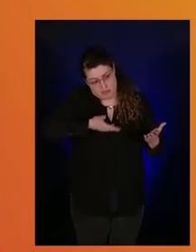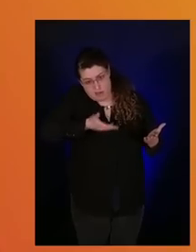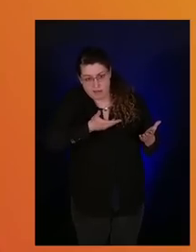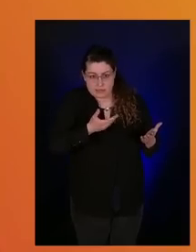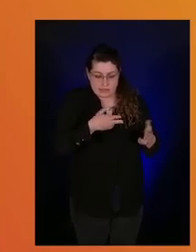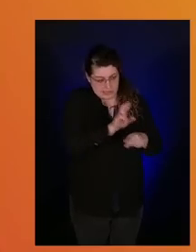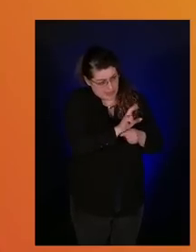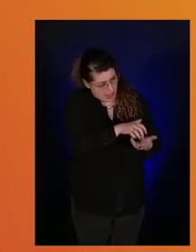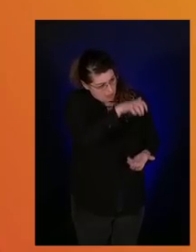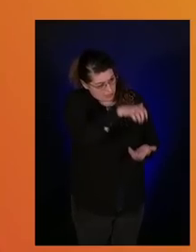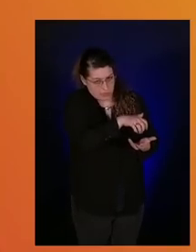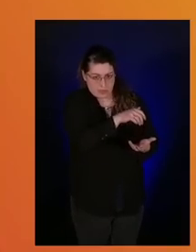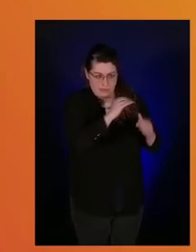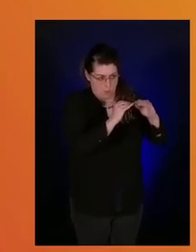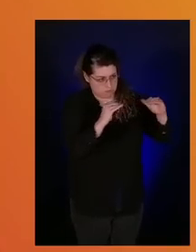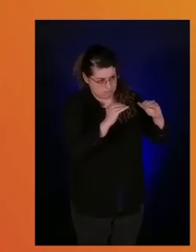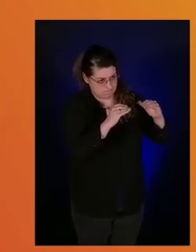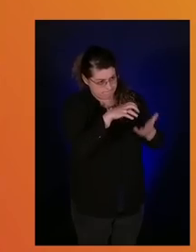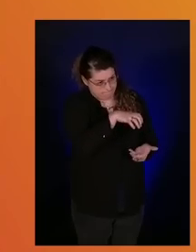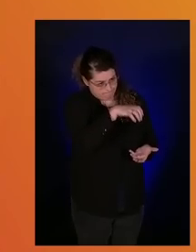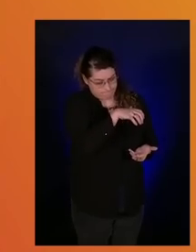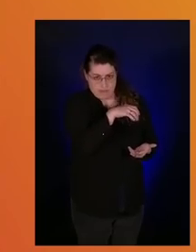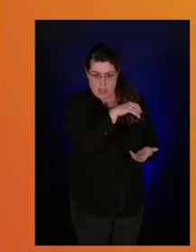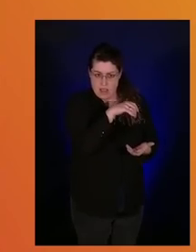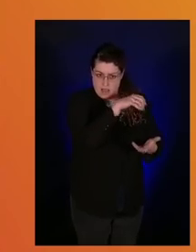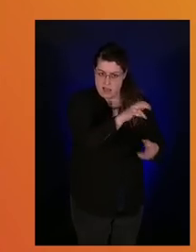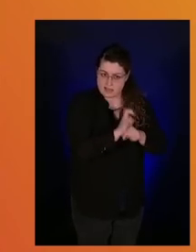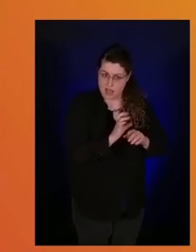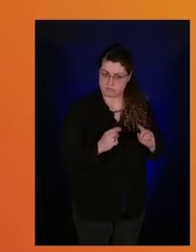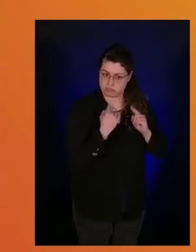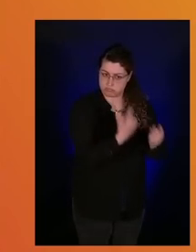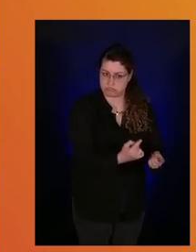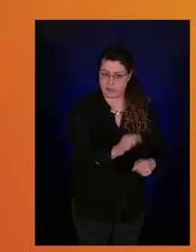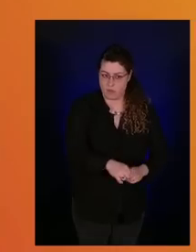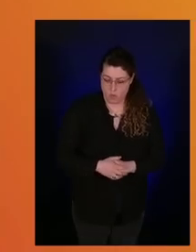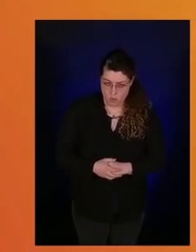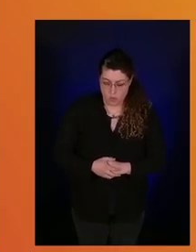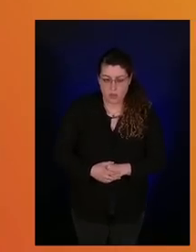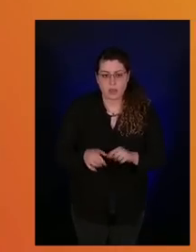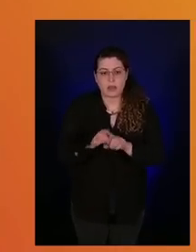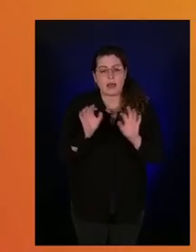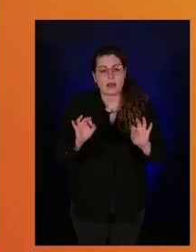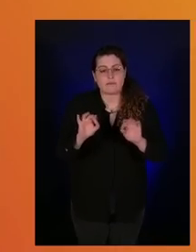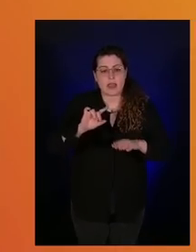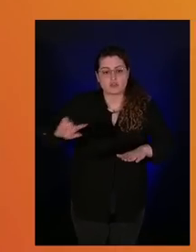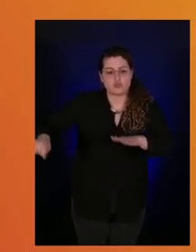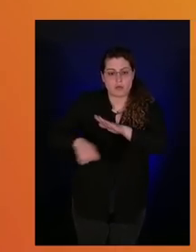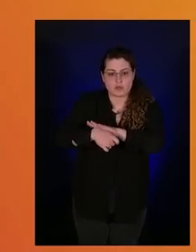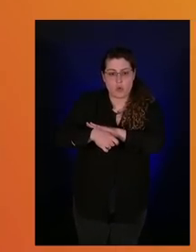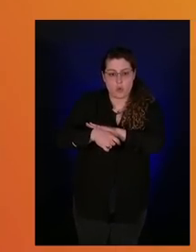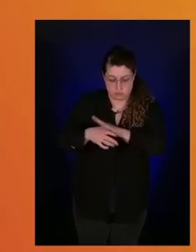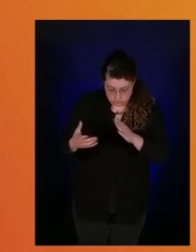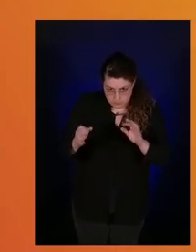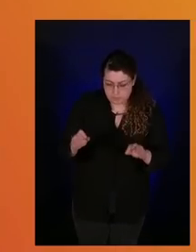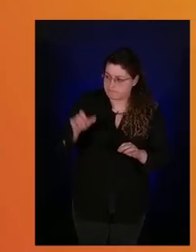de réserve doit être maintenu. Sur la question des subventions d'exploitation, la camarade